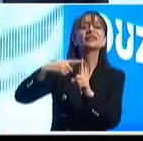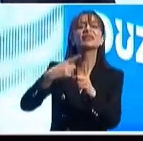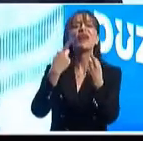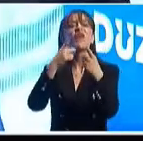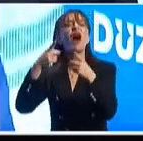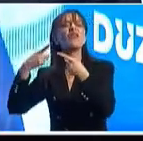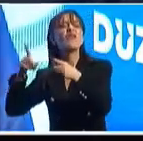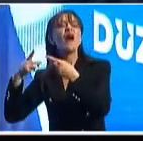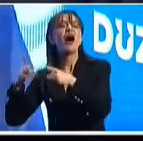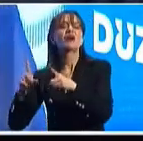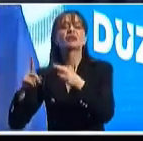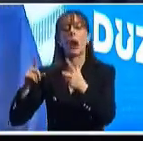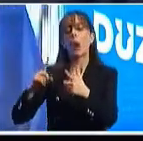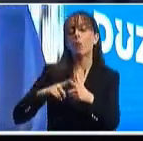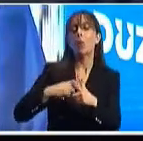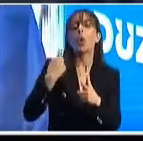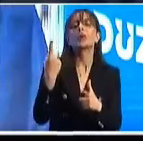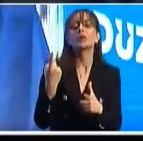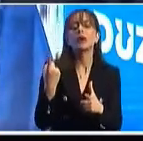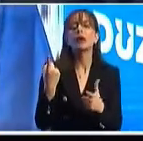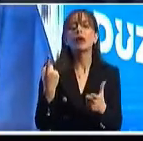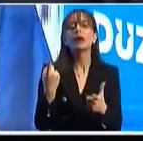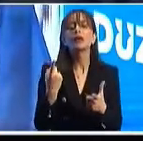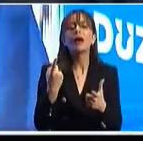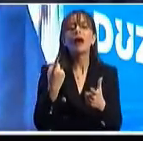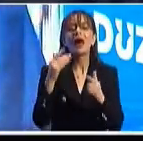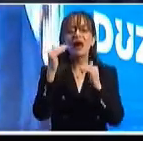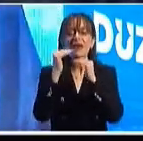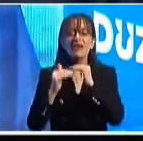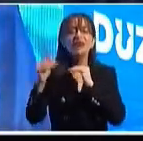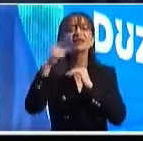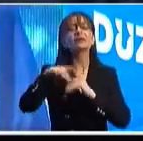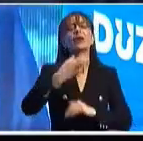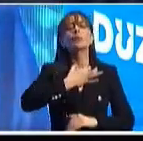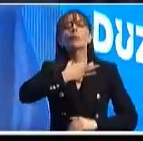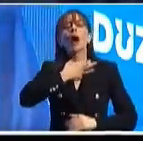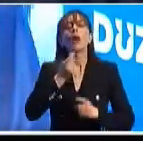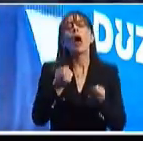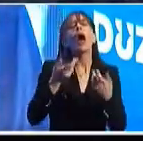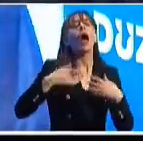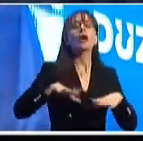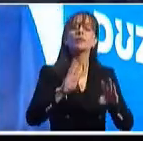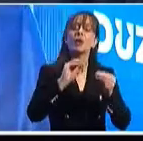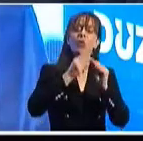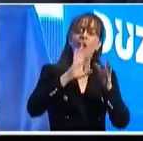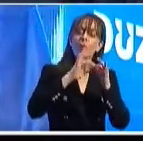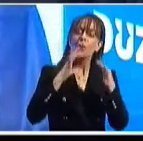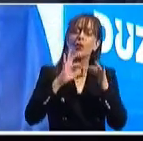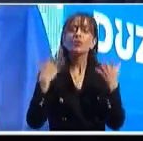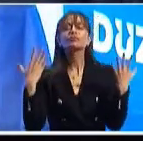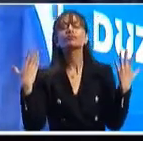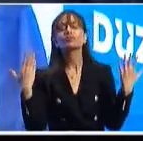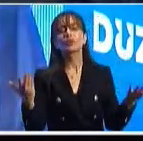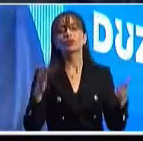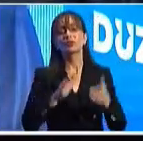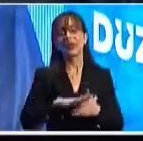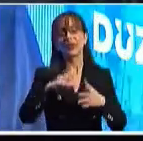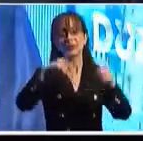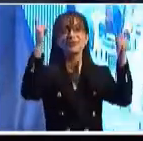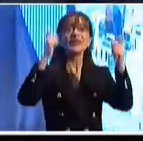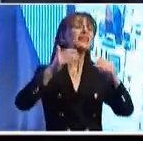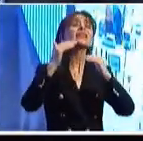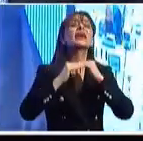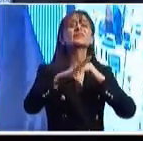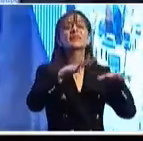de vatandaşımızı mağdur etmeden bu sorunları inşallah bir bir çözmüş olacağız. Şehrimizin trafiğini